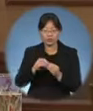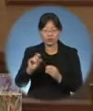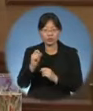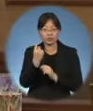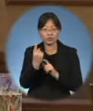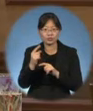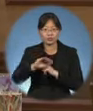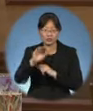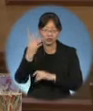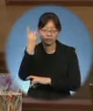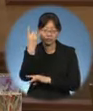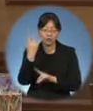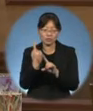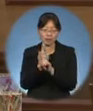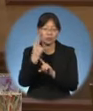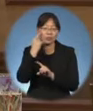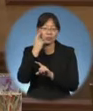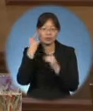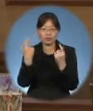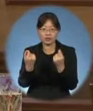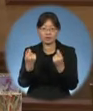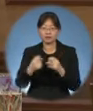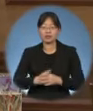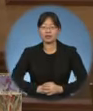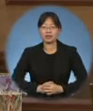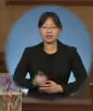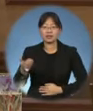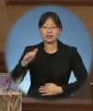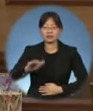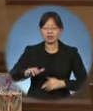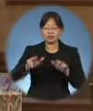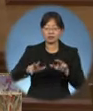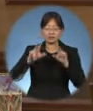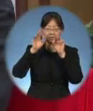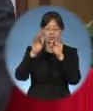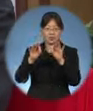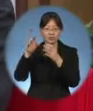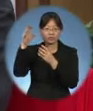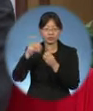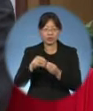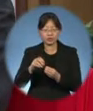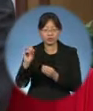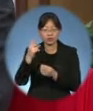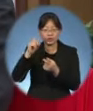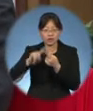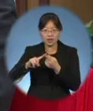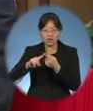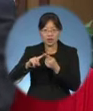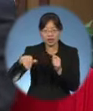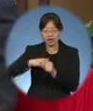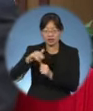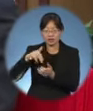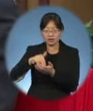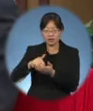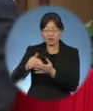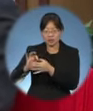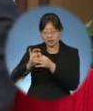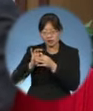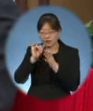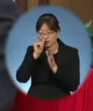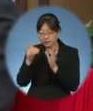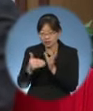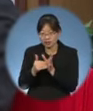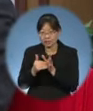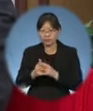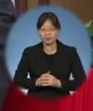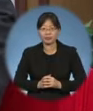요인은 우리가 근본적으로 바꿀 수는 없지 않겠습니까? 하지만 요즘에는 유전적인 요인에 대한 부분도 환경적인 영향을 받는 걸로 알려져